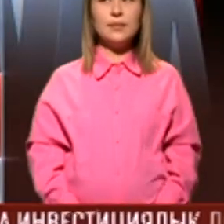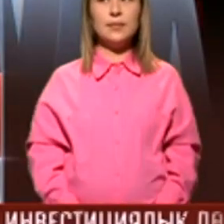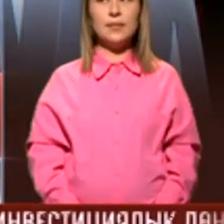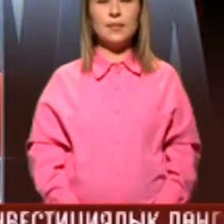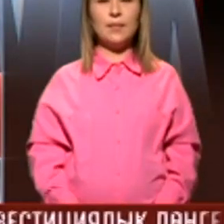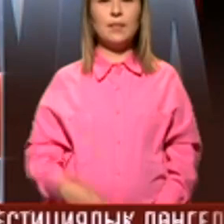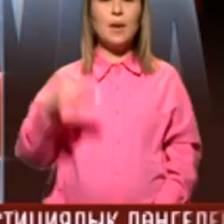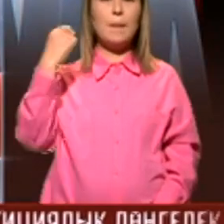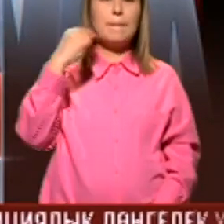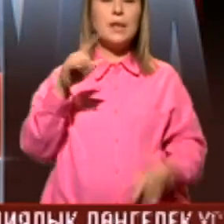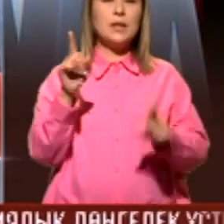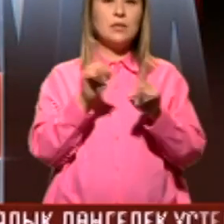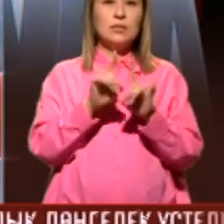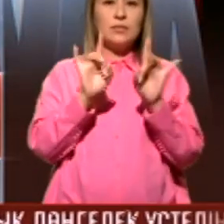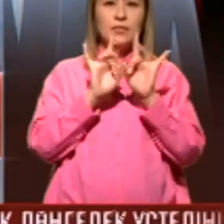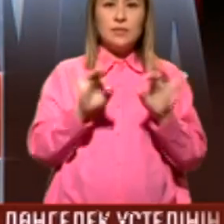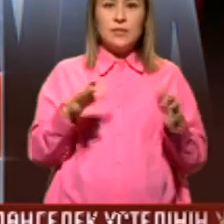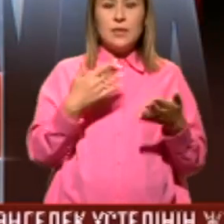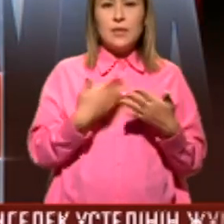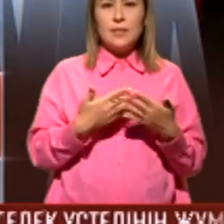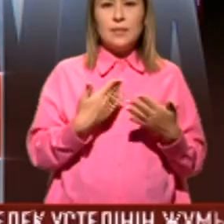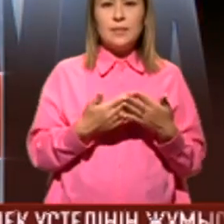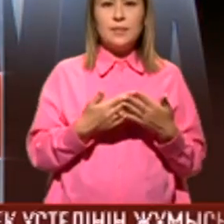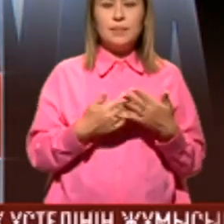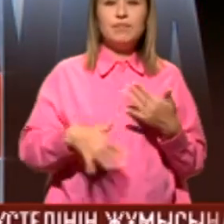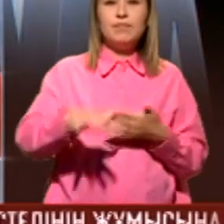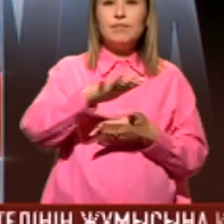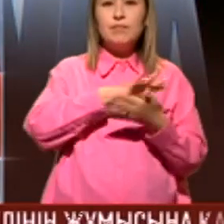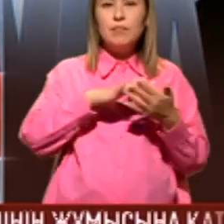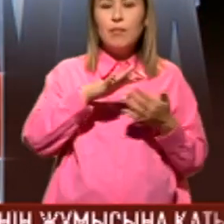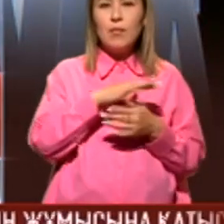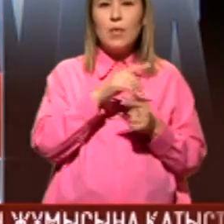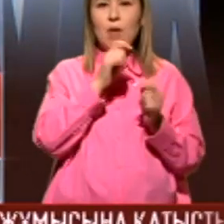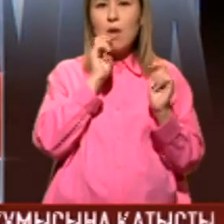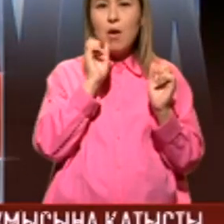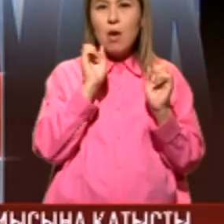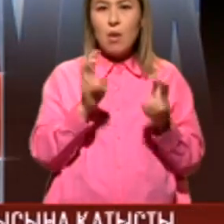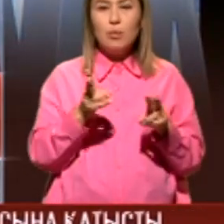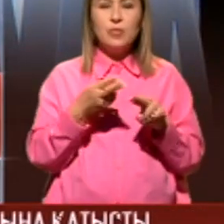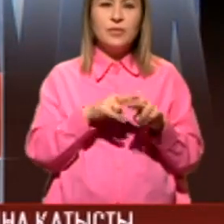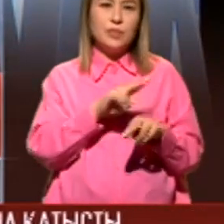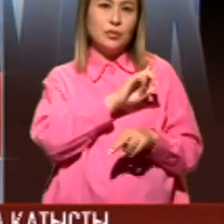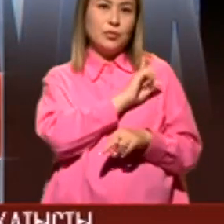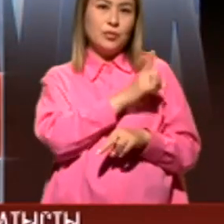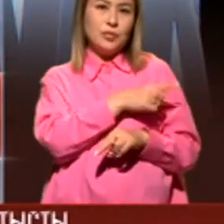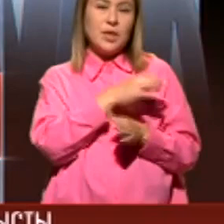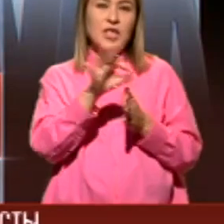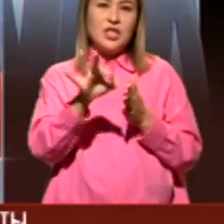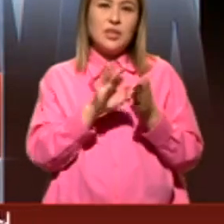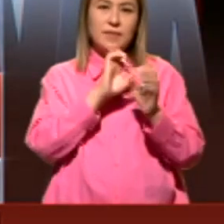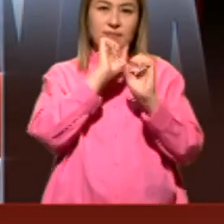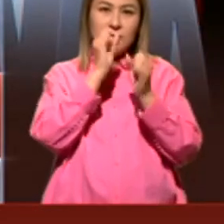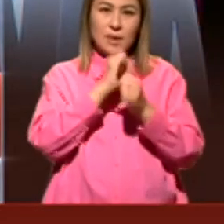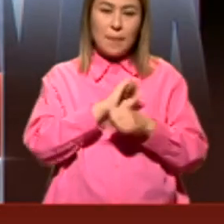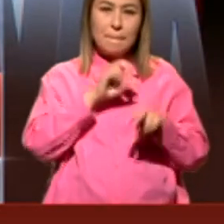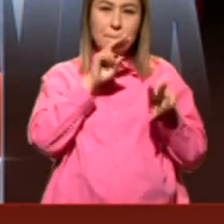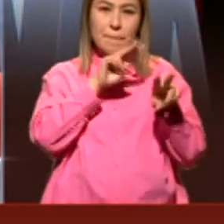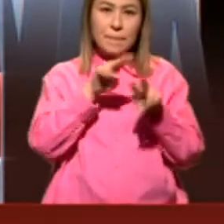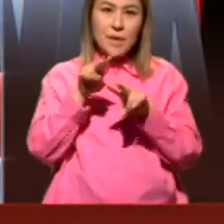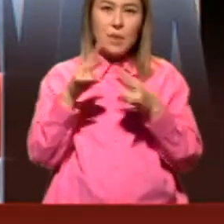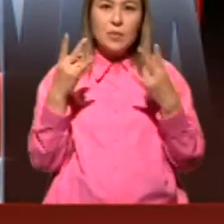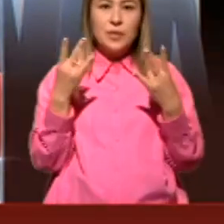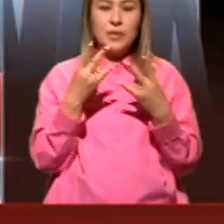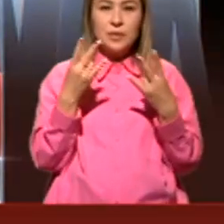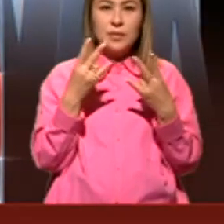Президенттің өзі диверсия деген нұсқаны айтқан болса, демек маңайдағы қауіп-қатерді біздің арнайы күштер жедел саралап бақылап отыру керек дегенді